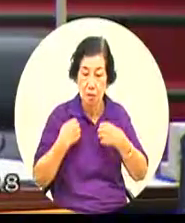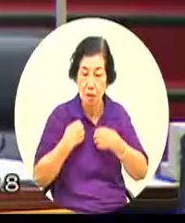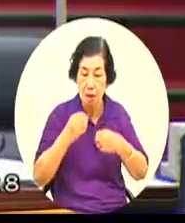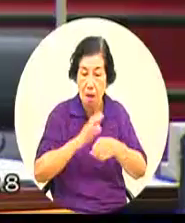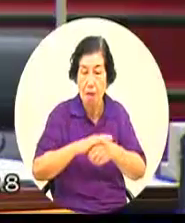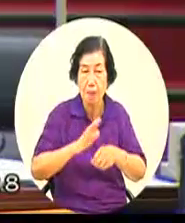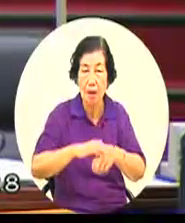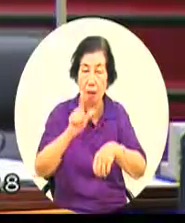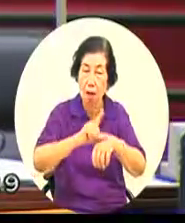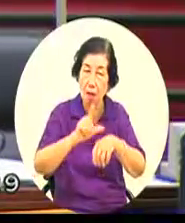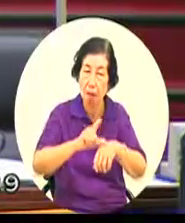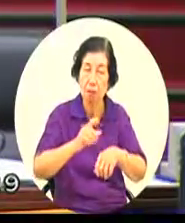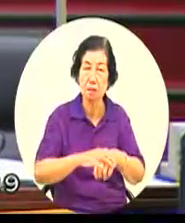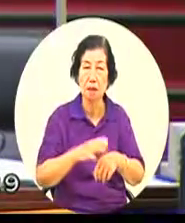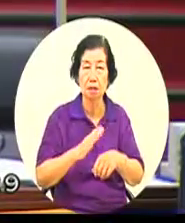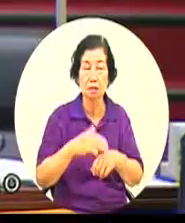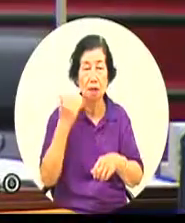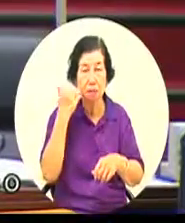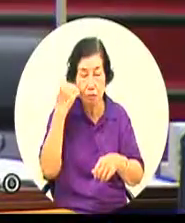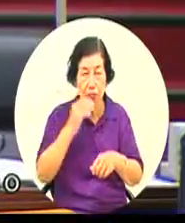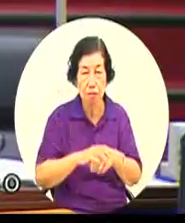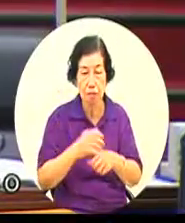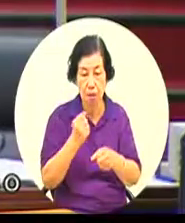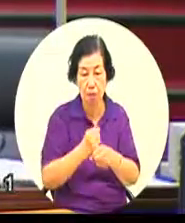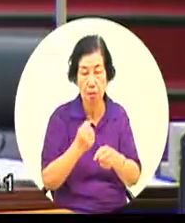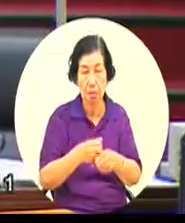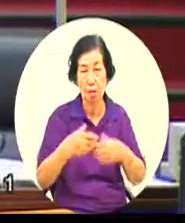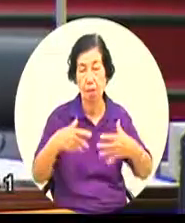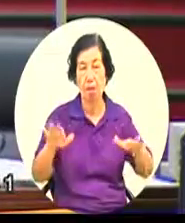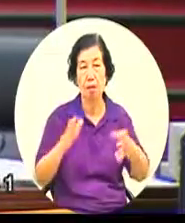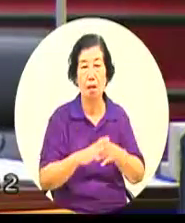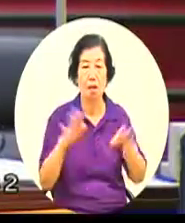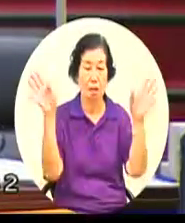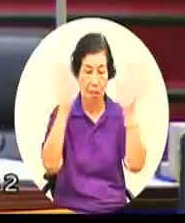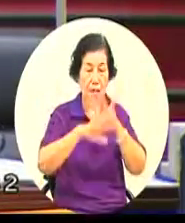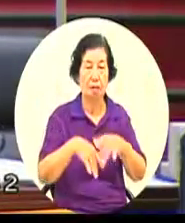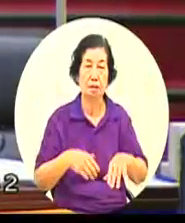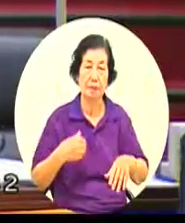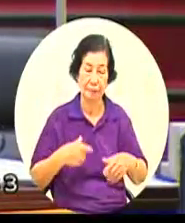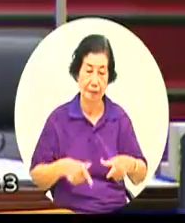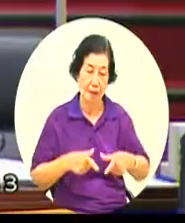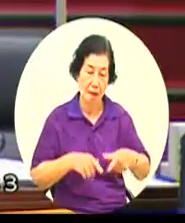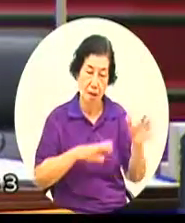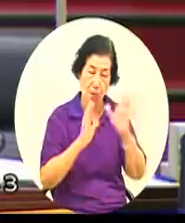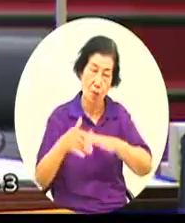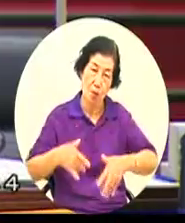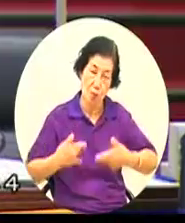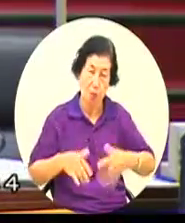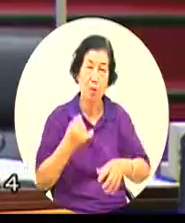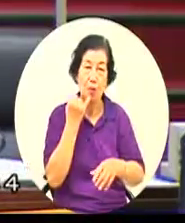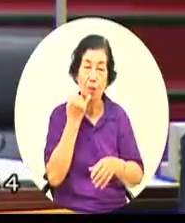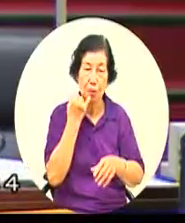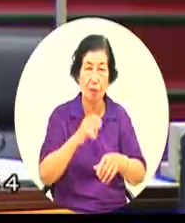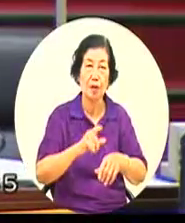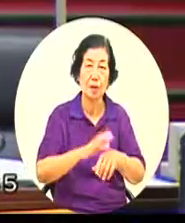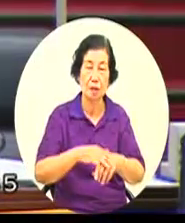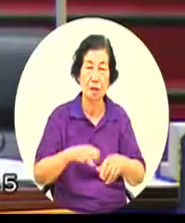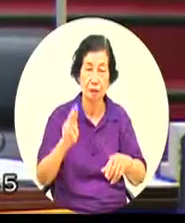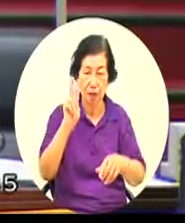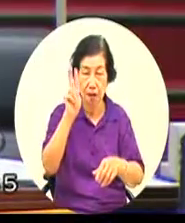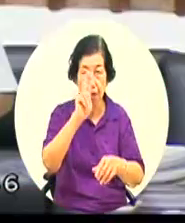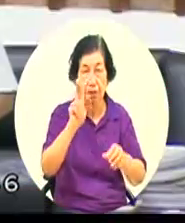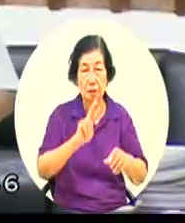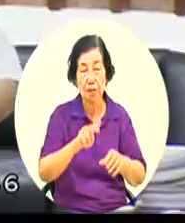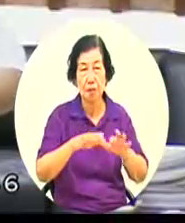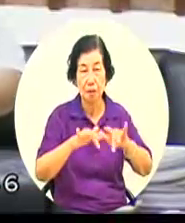我今天哪里听不懂，我再重新听一次。所以呢，开放。建立开放课程目标，它成